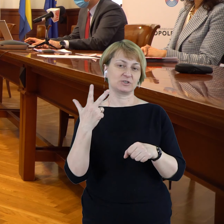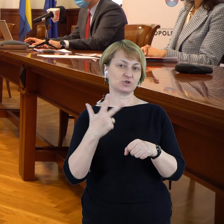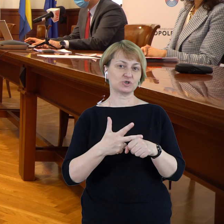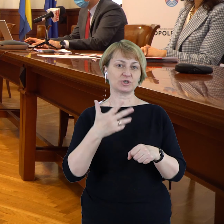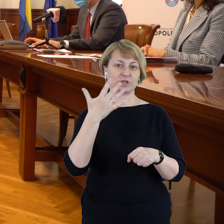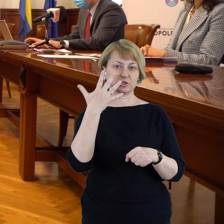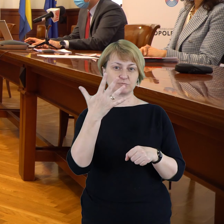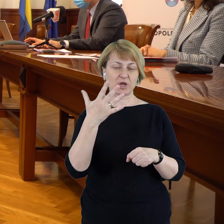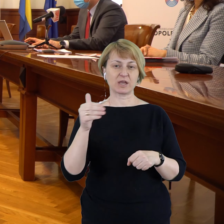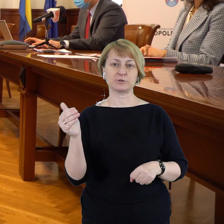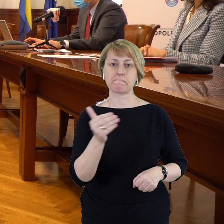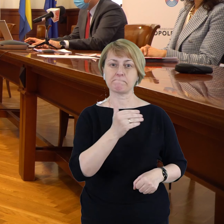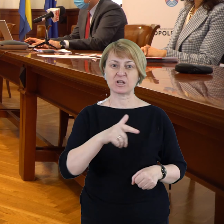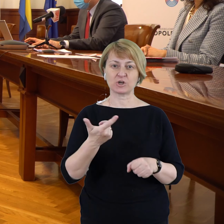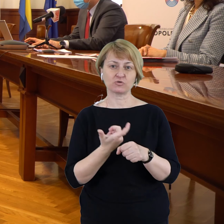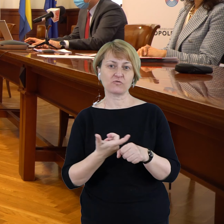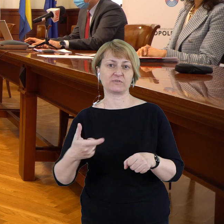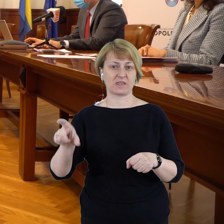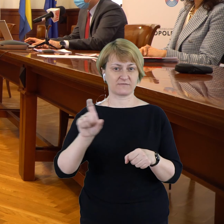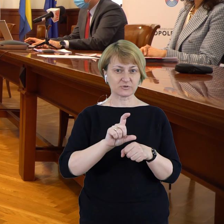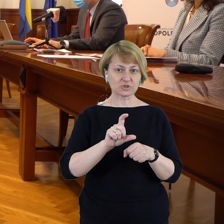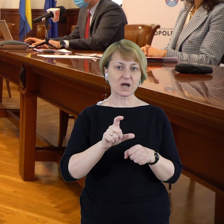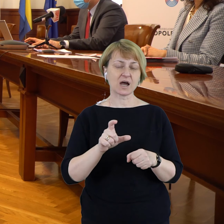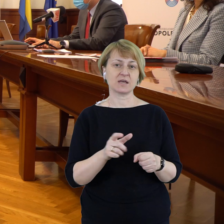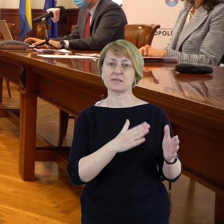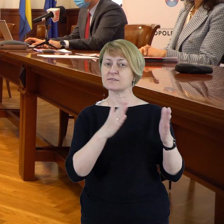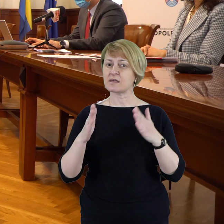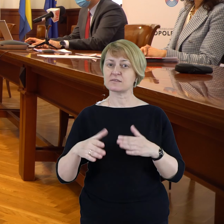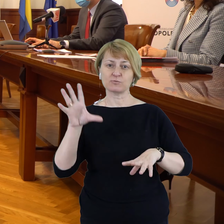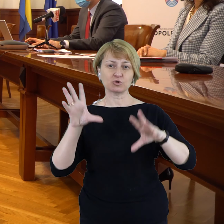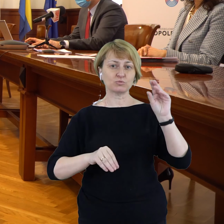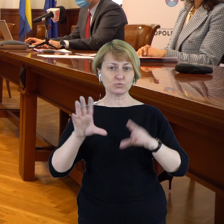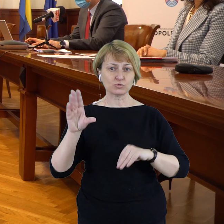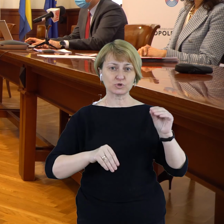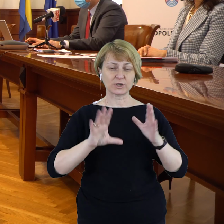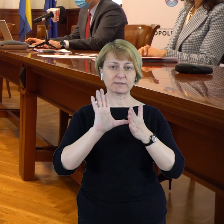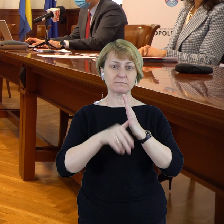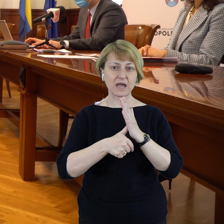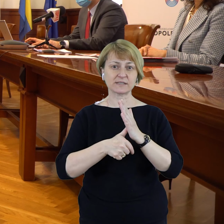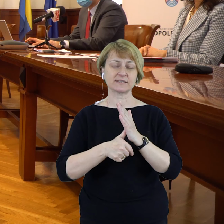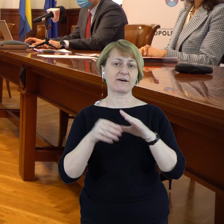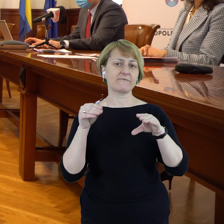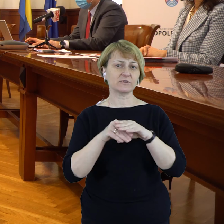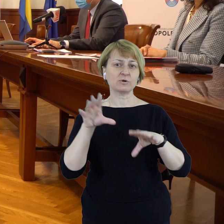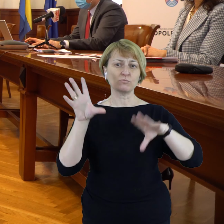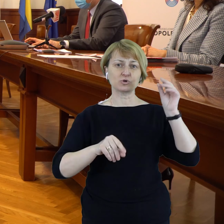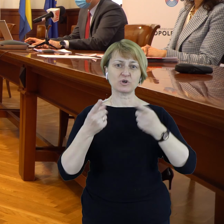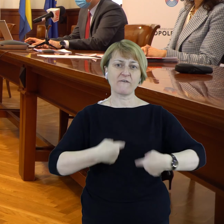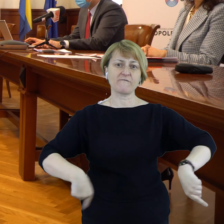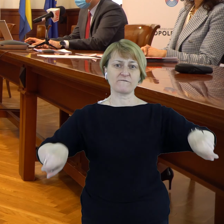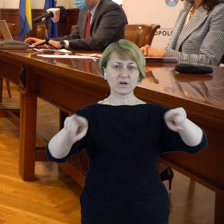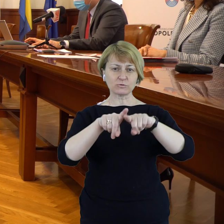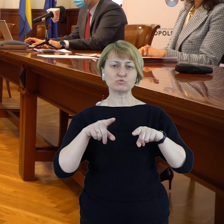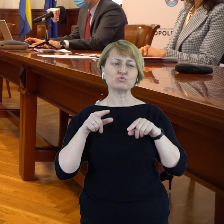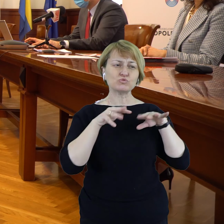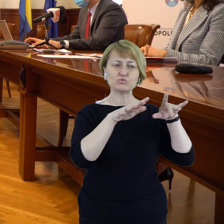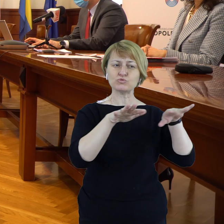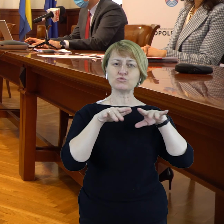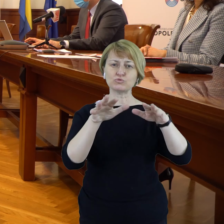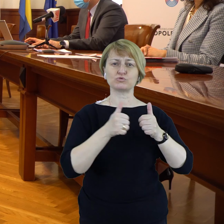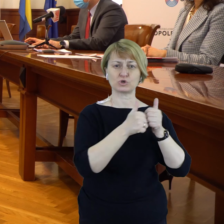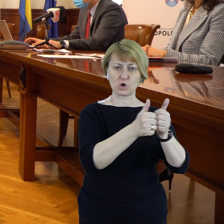mamy 35-milionową nadwyżkę. To jest kolejny budżet miasta, w którym wykonujemy